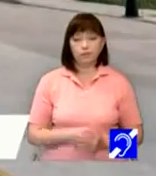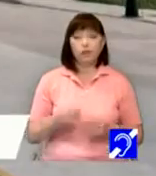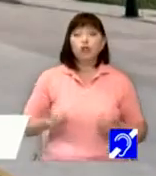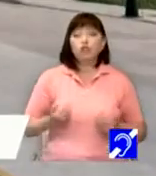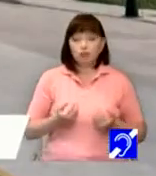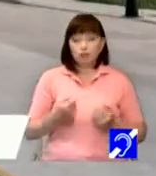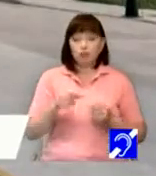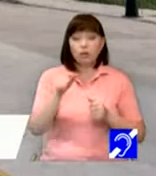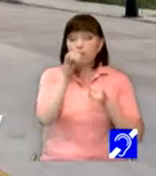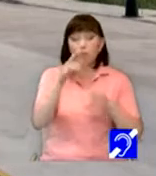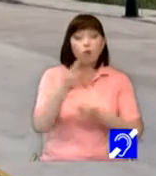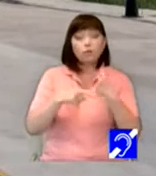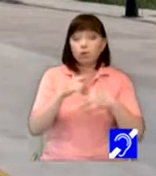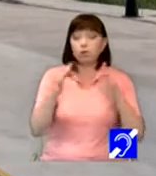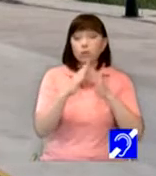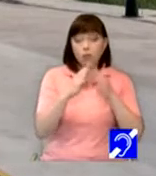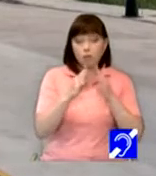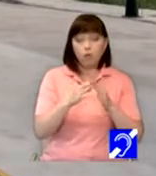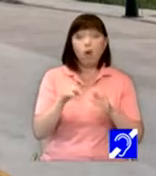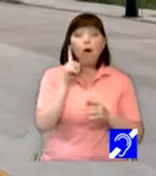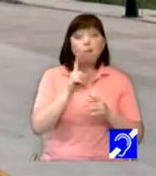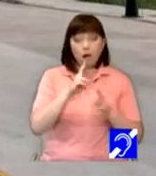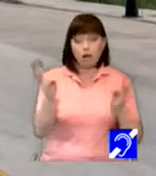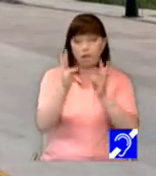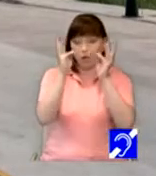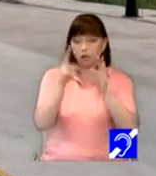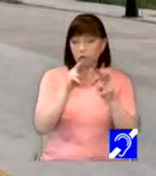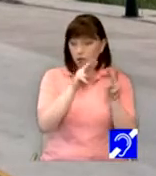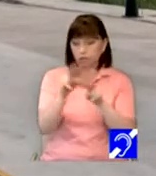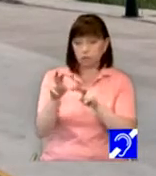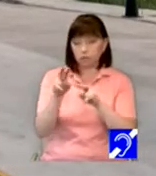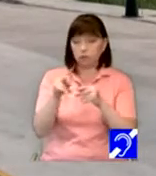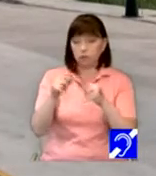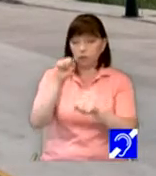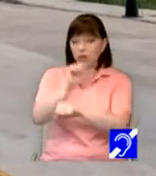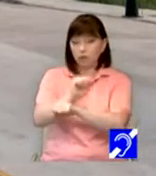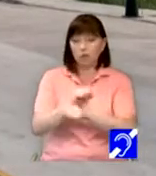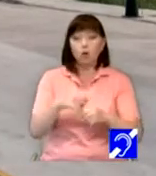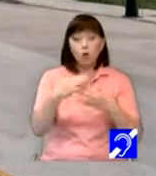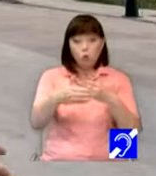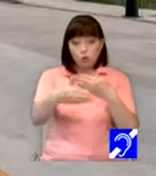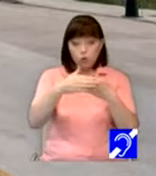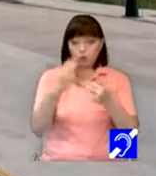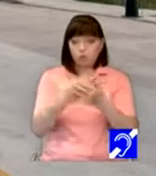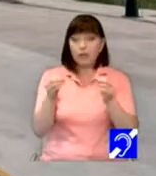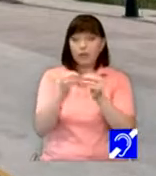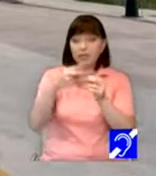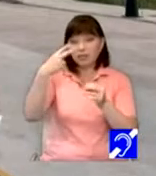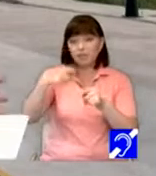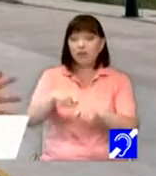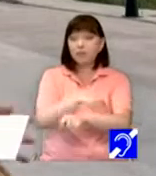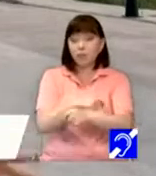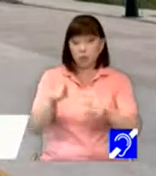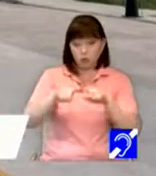Localnicii din Caudiel nu se vor putea întoarce la casele lor până când incendiul nu va fi controlat. Flăcările au ajuns până aici, la o distanță de aproximativ 10-20 de